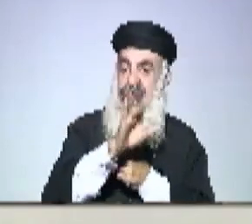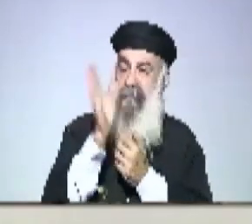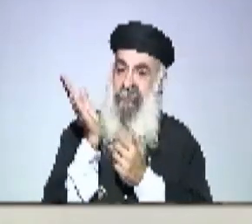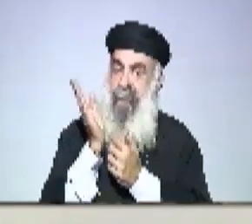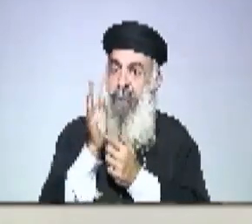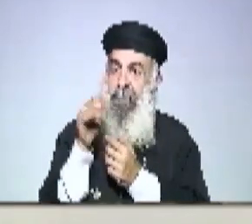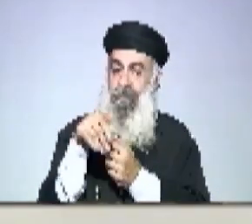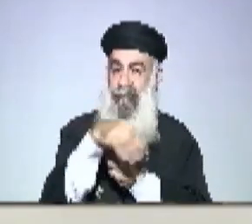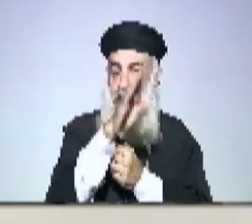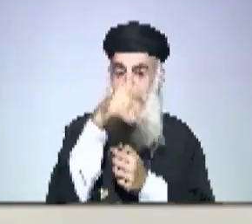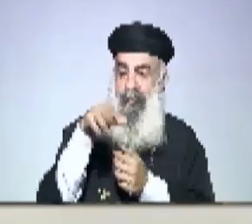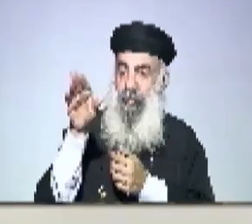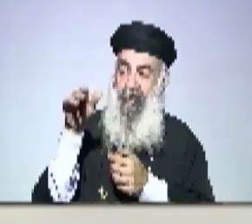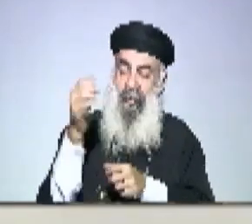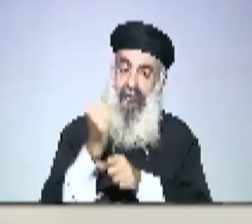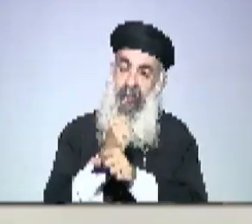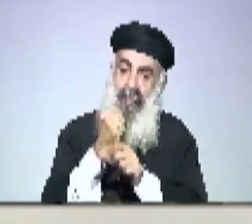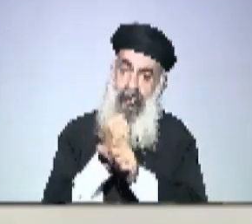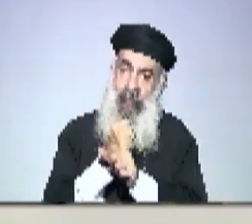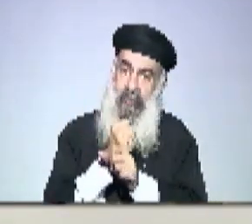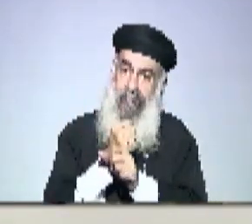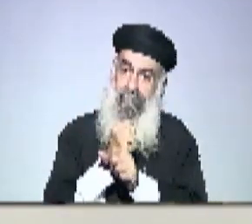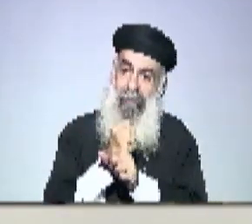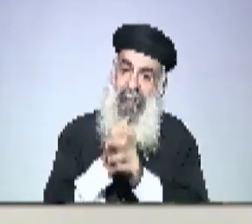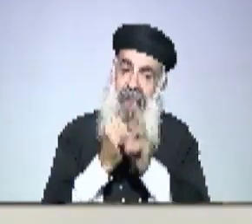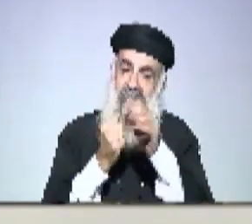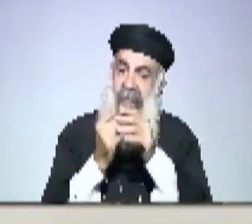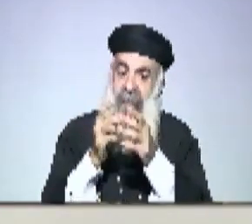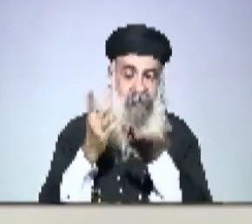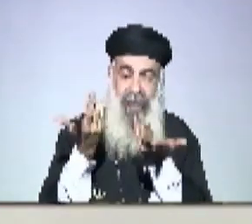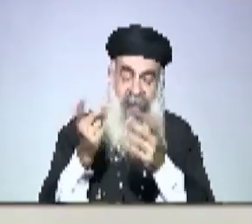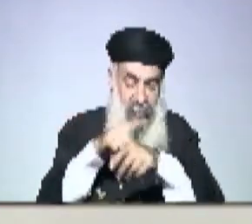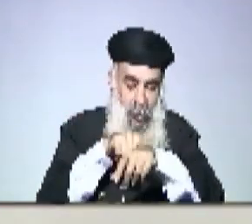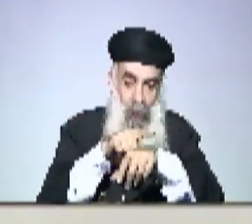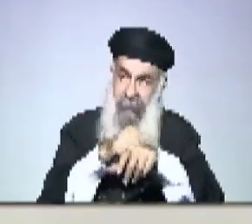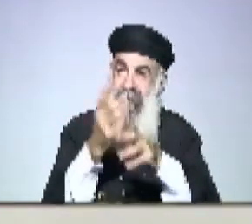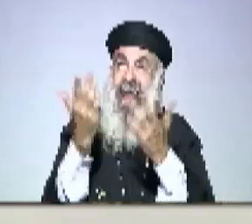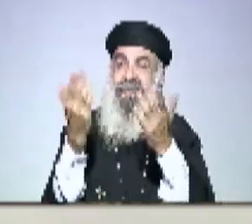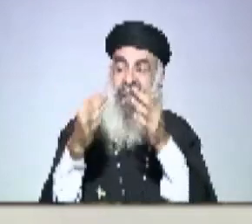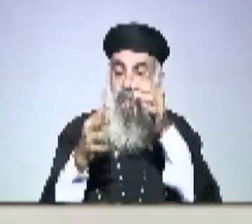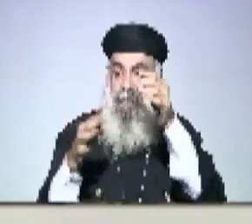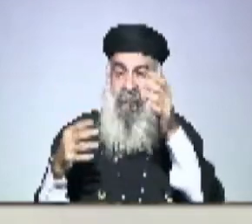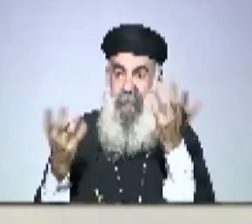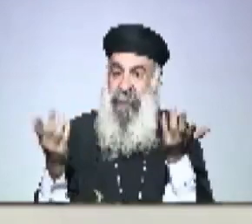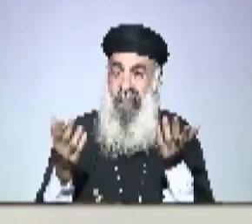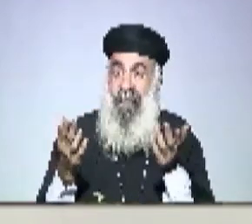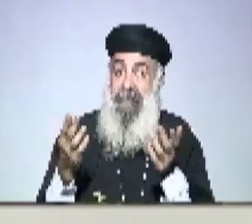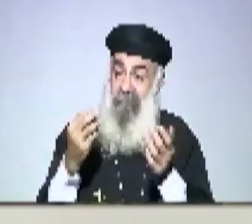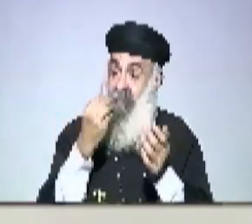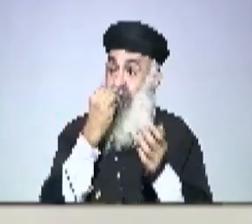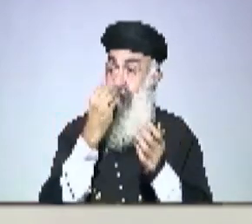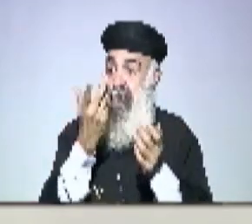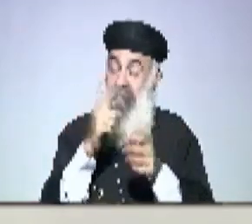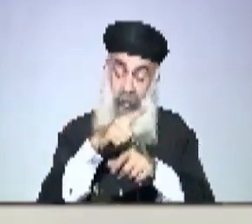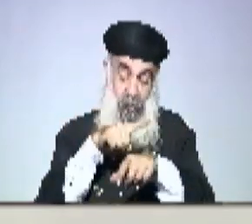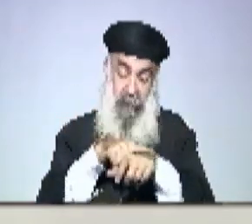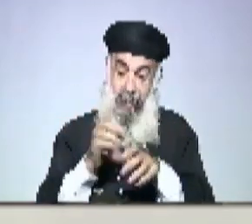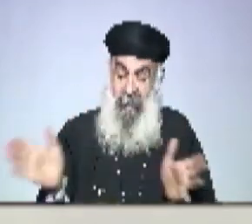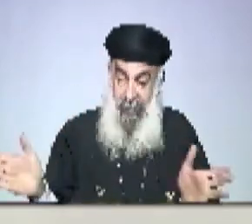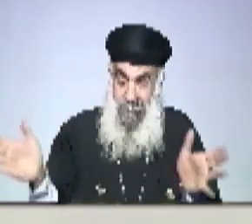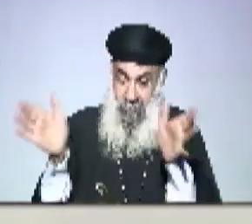ورحنا اشغالنا هيجيلي وقت امتى عشان اصلي المزامير مادي دي فرصه حلوه كنيسه جمعت